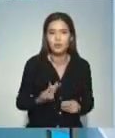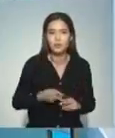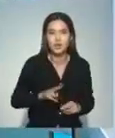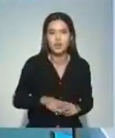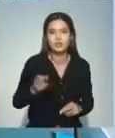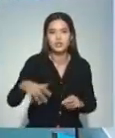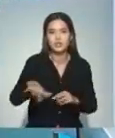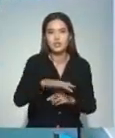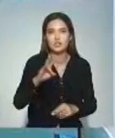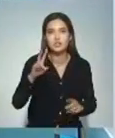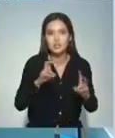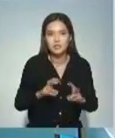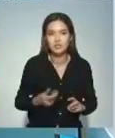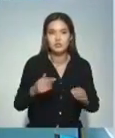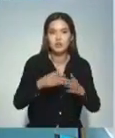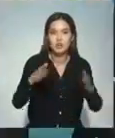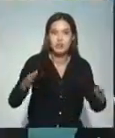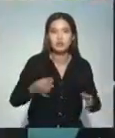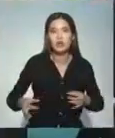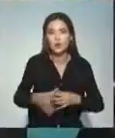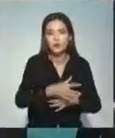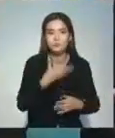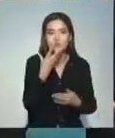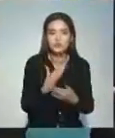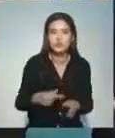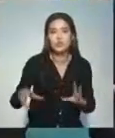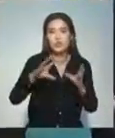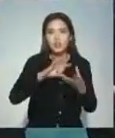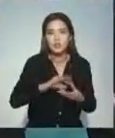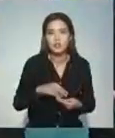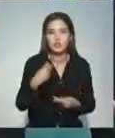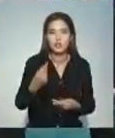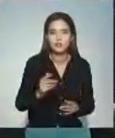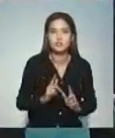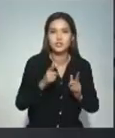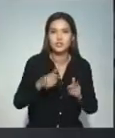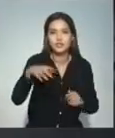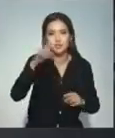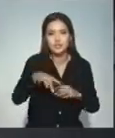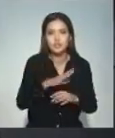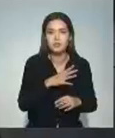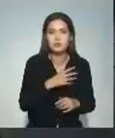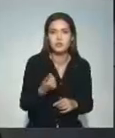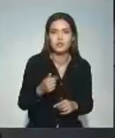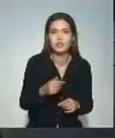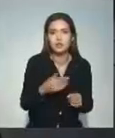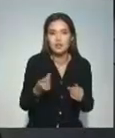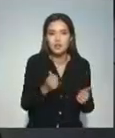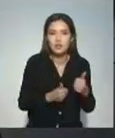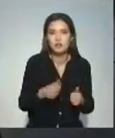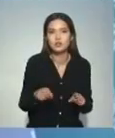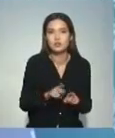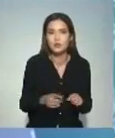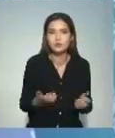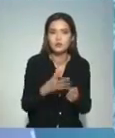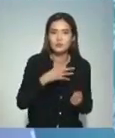институт региональных исследований «Открытое общество» оглашает результаты экзит-пола. Страна будто замерла. И вот кульминация. Касым-Жомарт